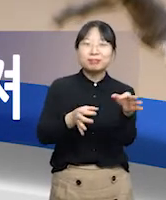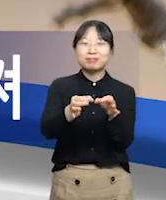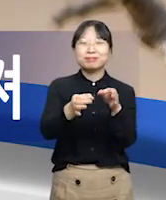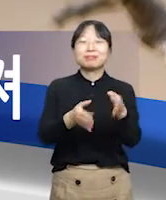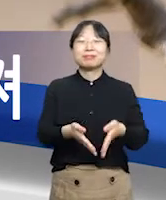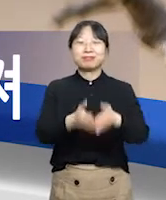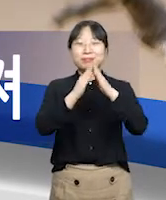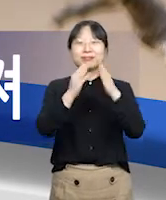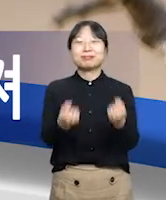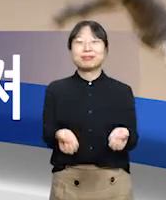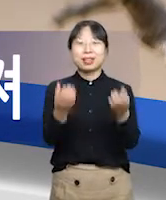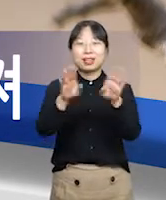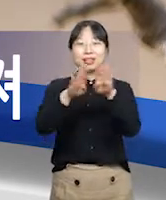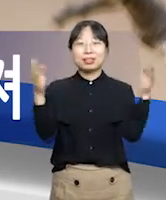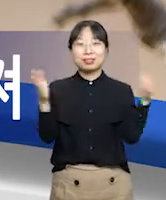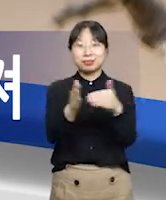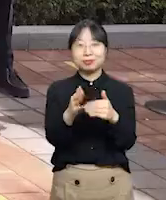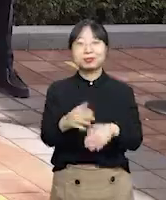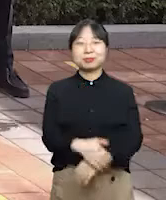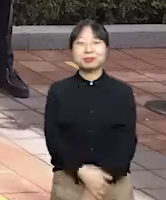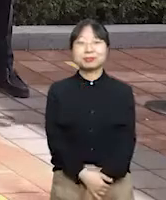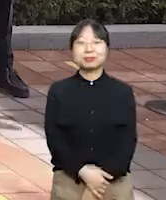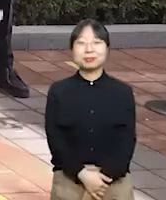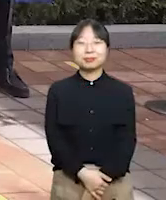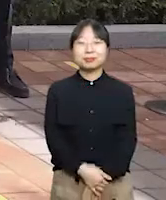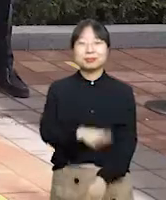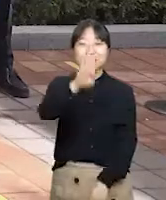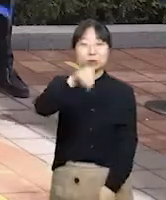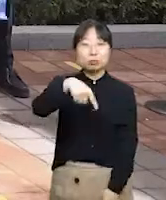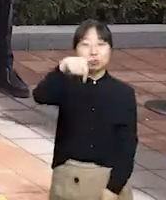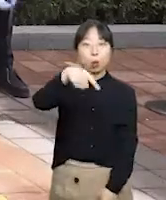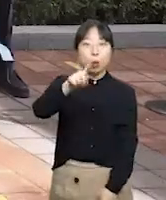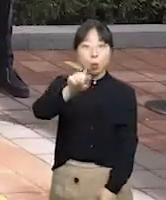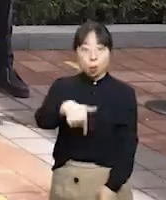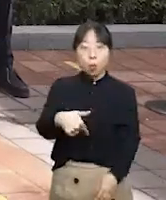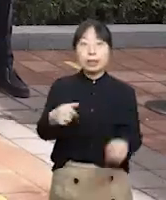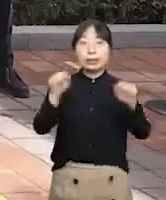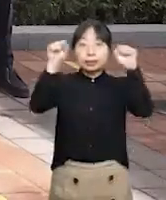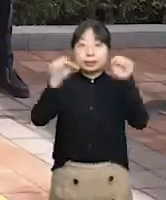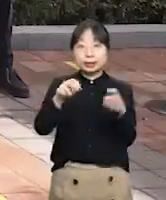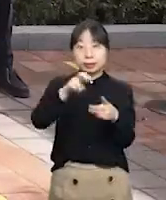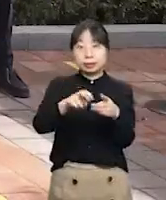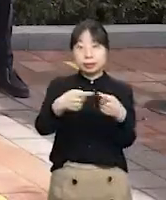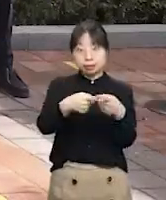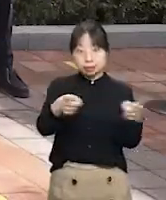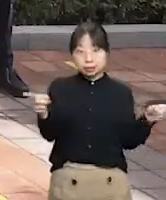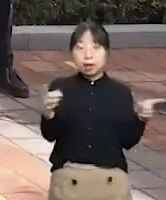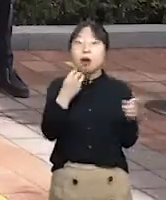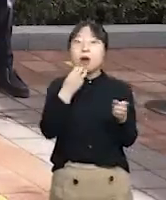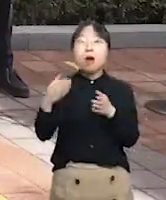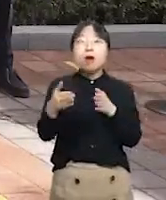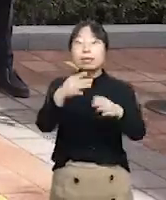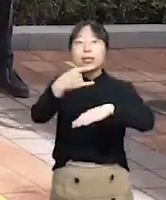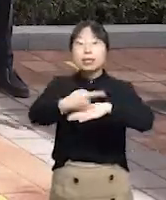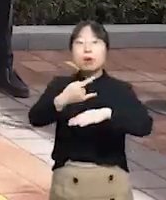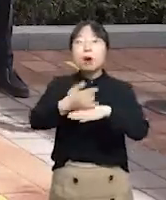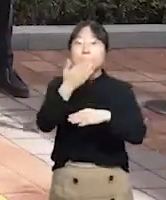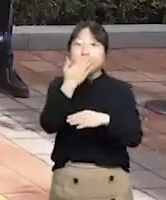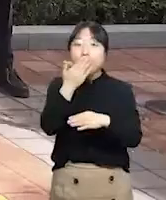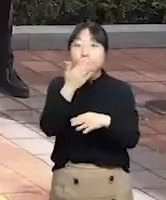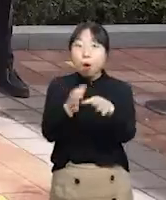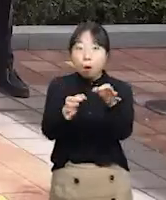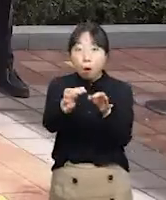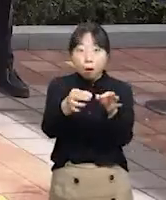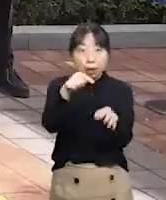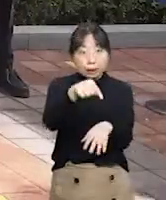그냥드림 코너 개소식을 가졌습니다. 부곡 스포츠센터 1층에 위치한 경기의왕 먹거리 그냥드림 코너는